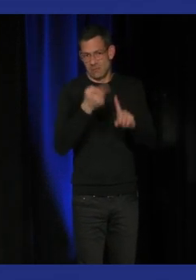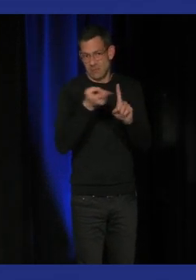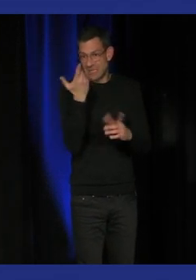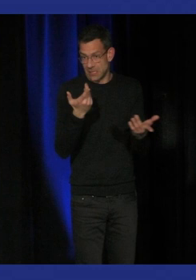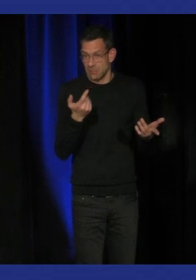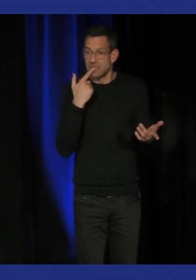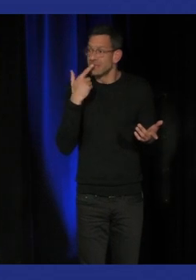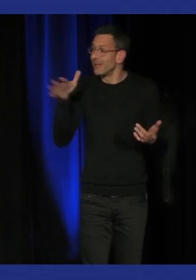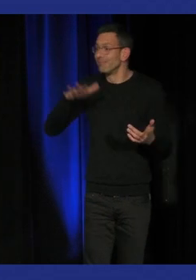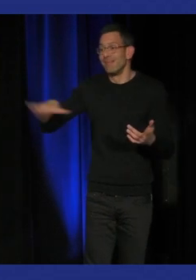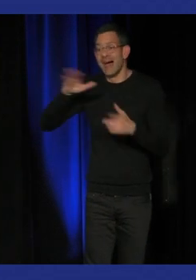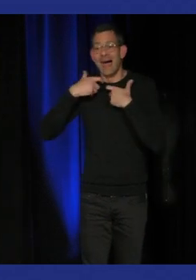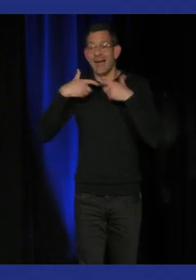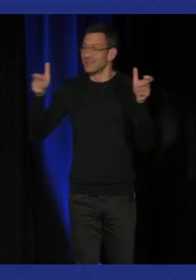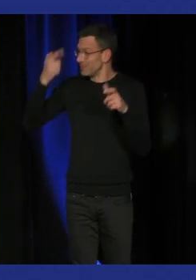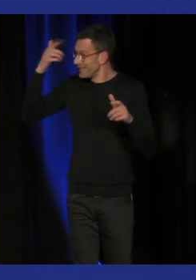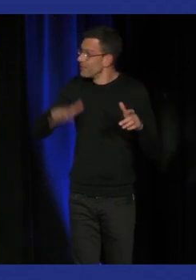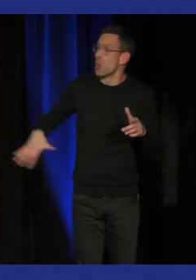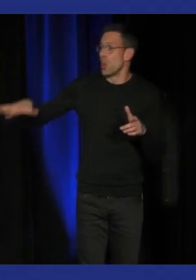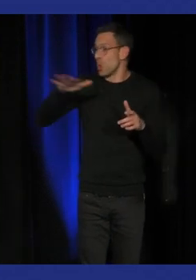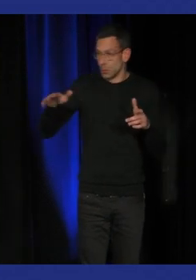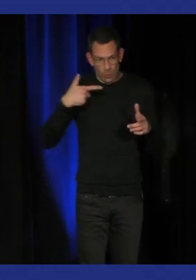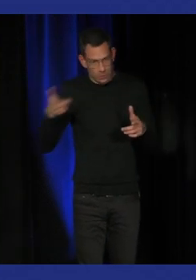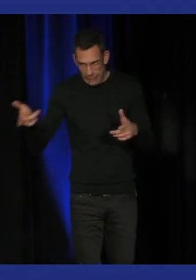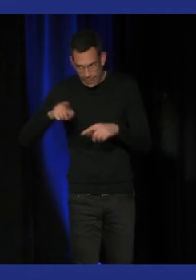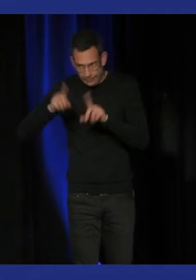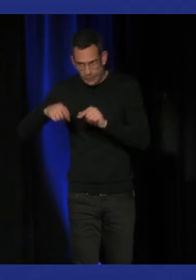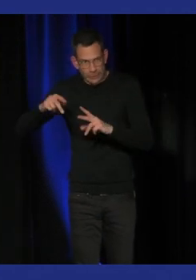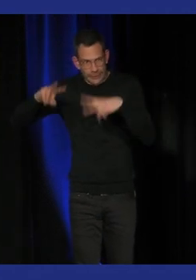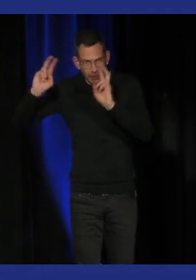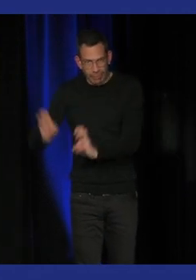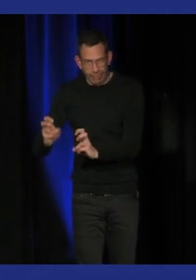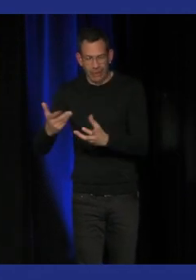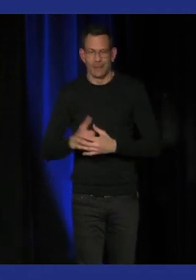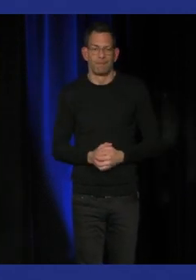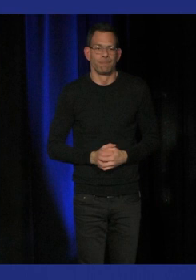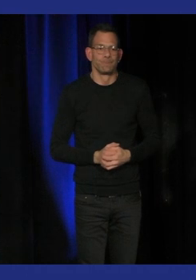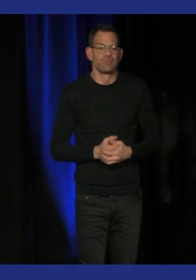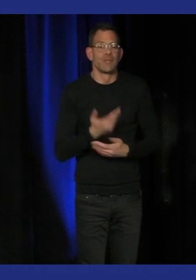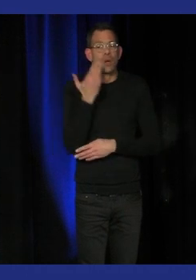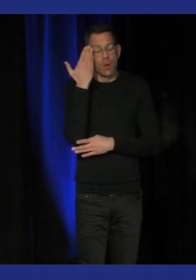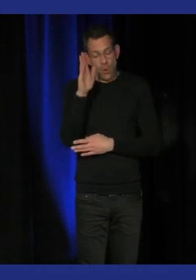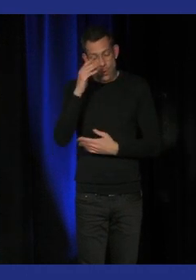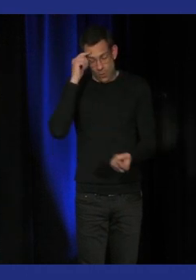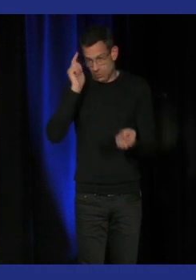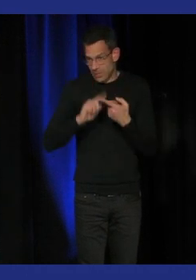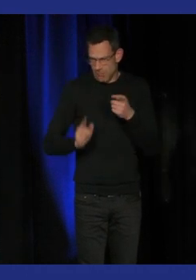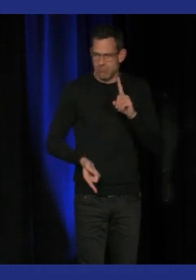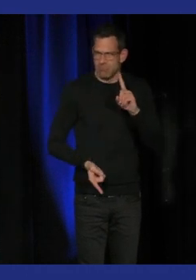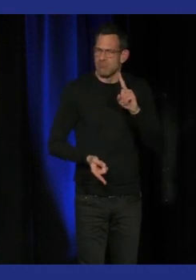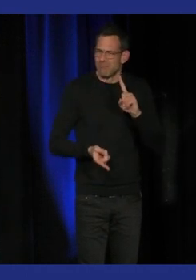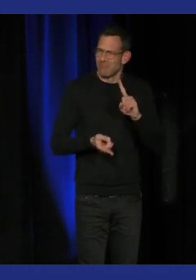l'argent en moins pour l'accessibilité des lieux publics communs. Un autre point important, essentiel aussi,